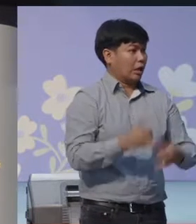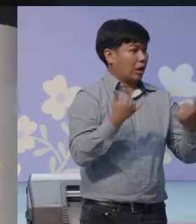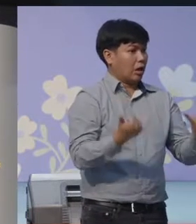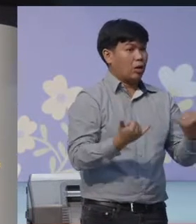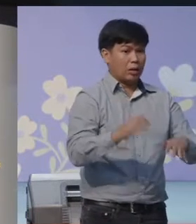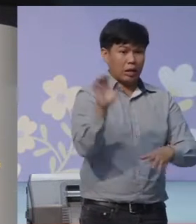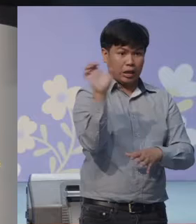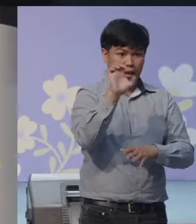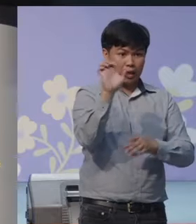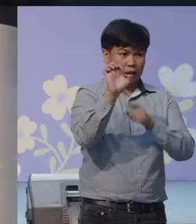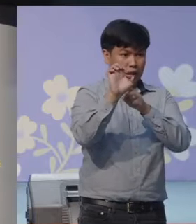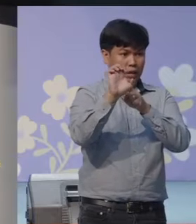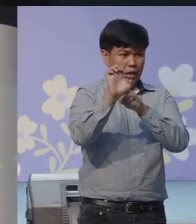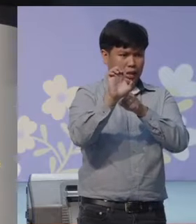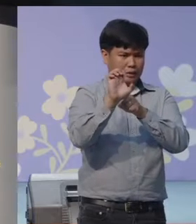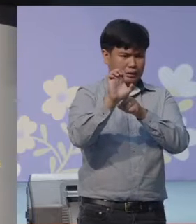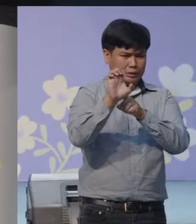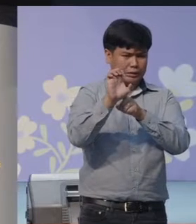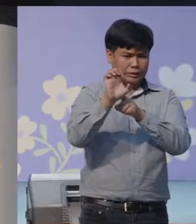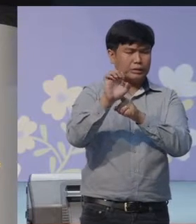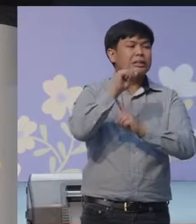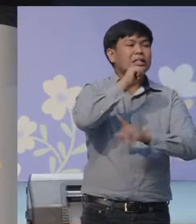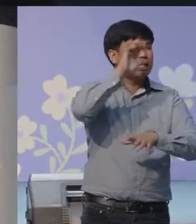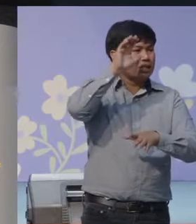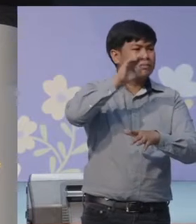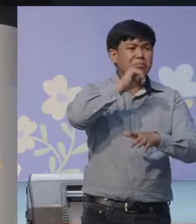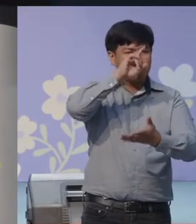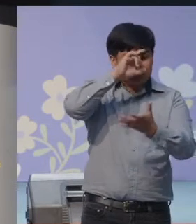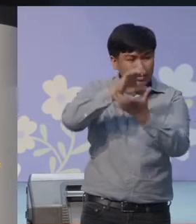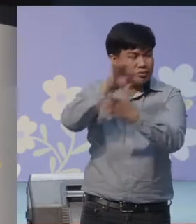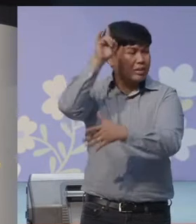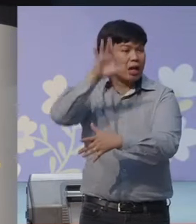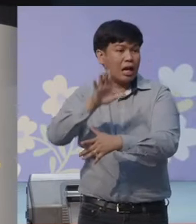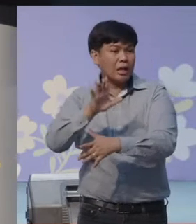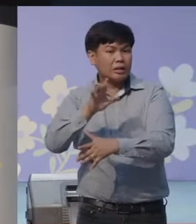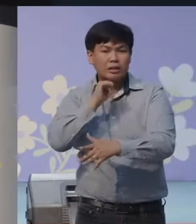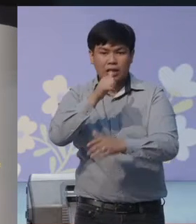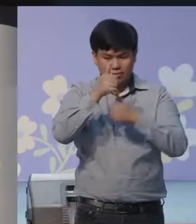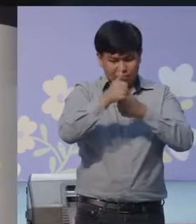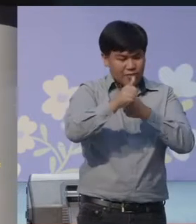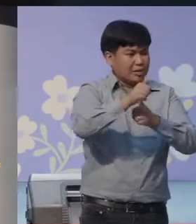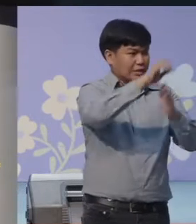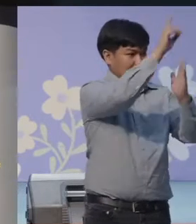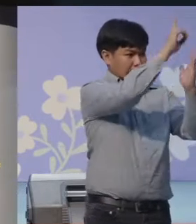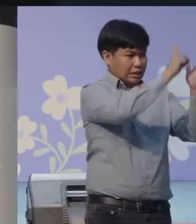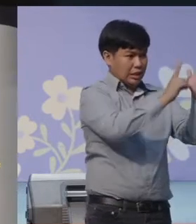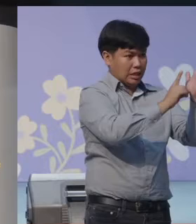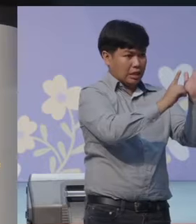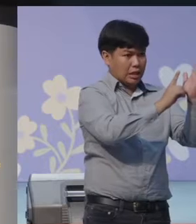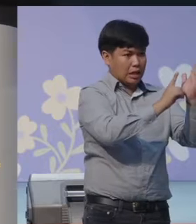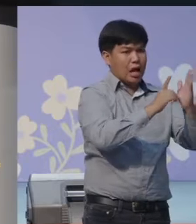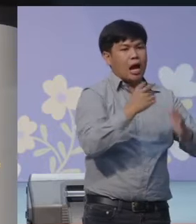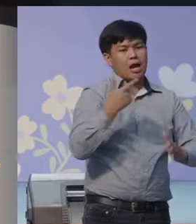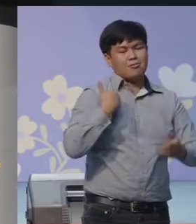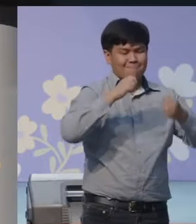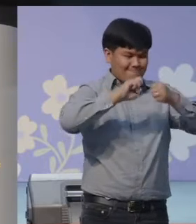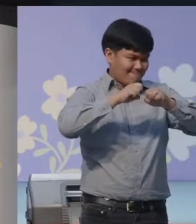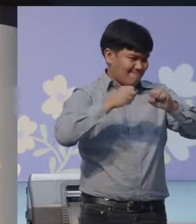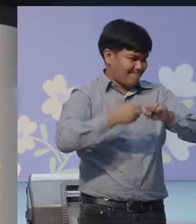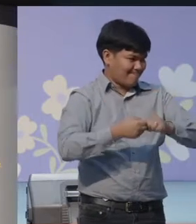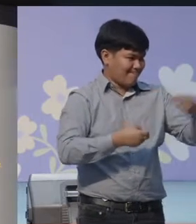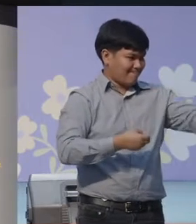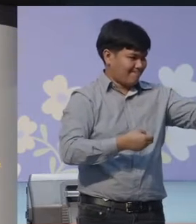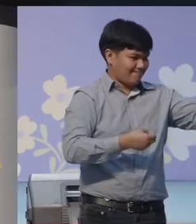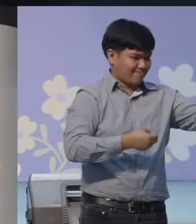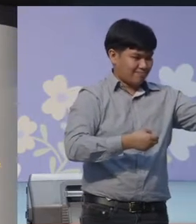ni Elkana, makikita natin na parang may hinahanda ang Panginoon. Alright? Pinagsama niya itong si Hana